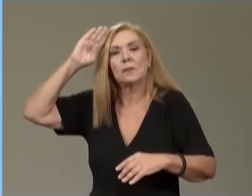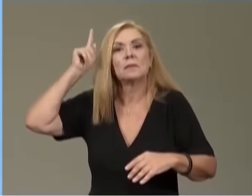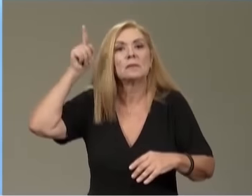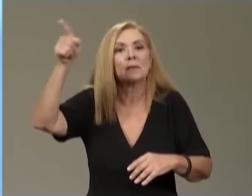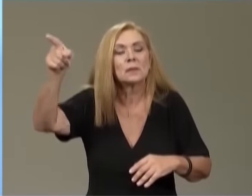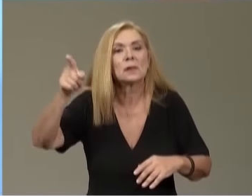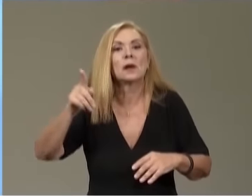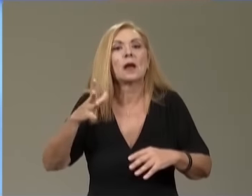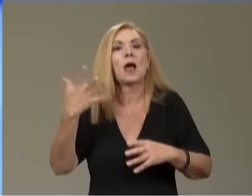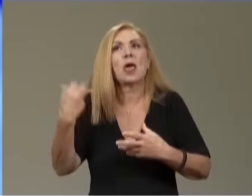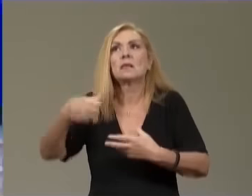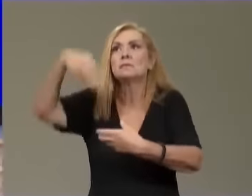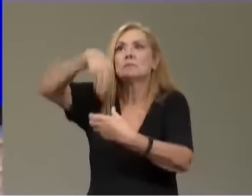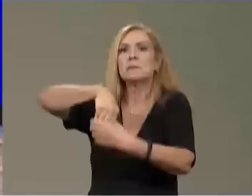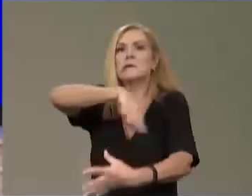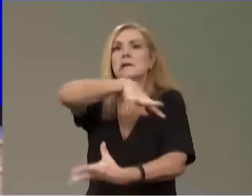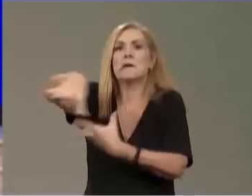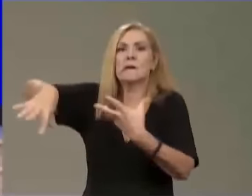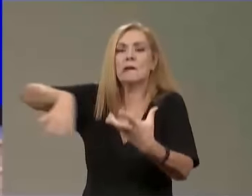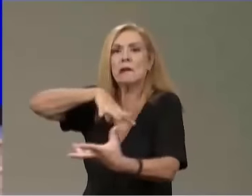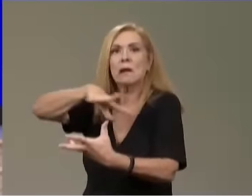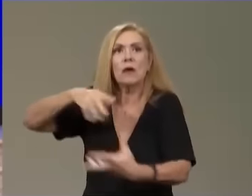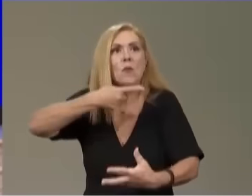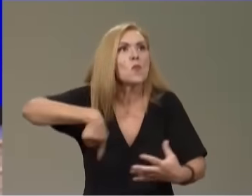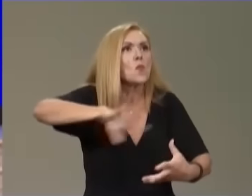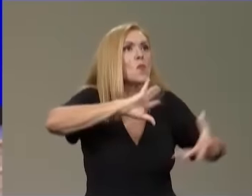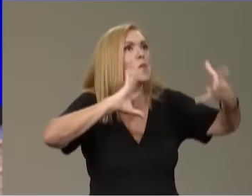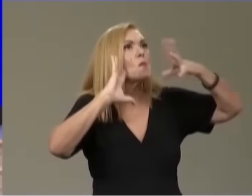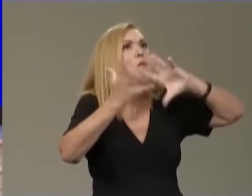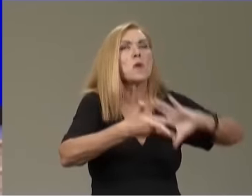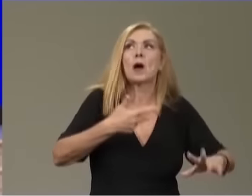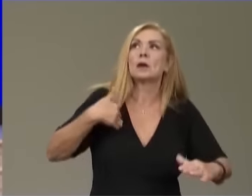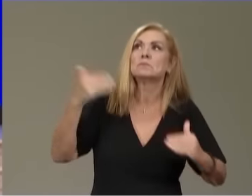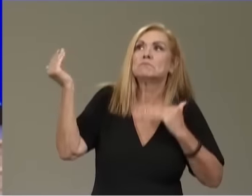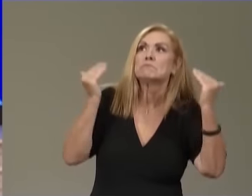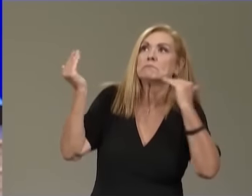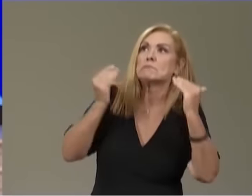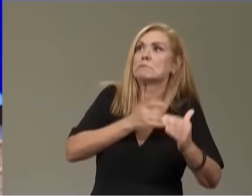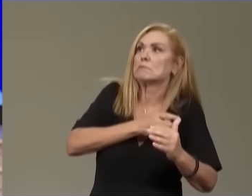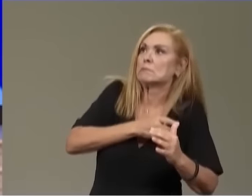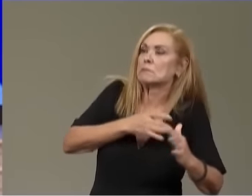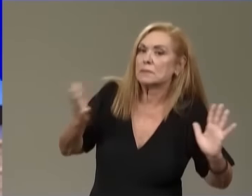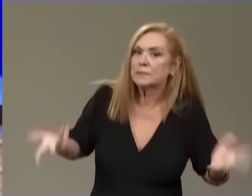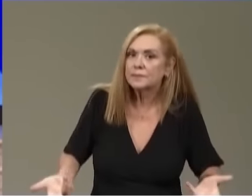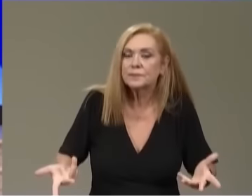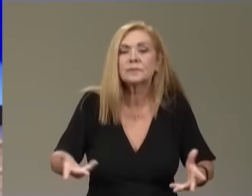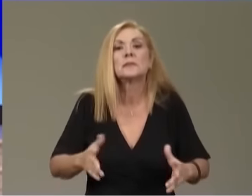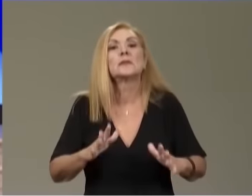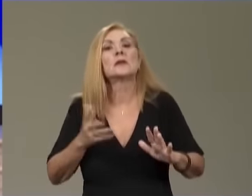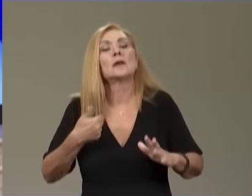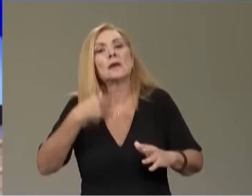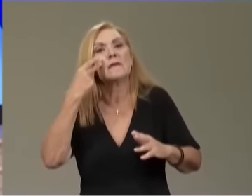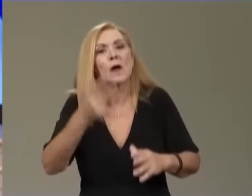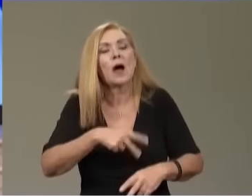τις εσωτερικές αβεβαιότητες σε ολόκληρο τον πλανήτη. Από την άλλη πλευρά, εισαγόμενες